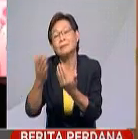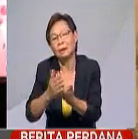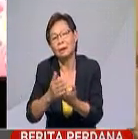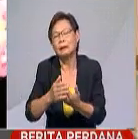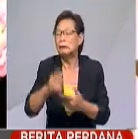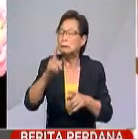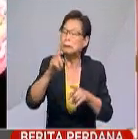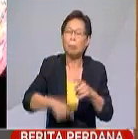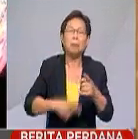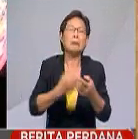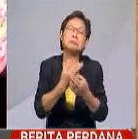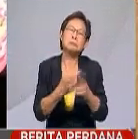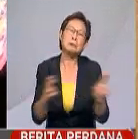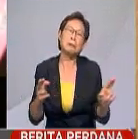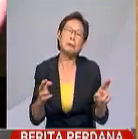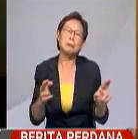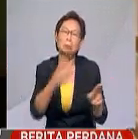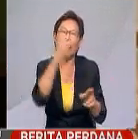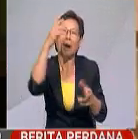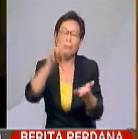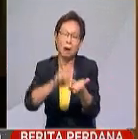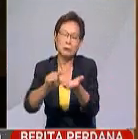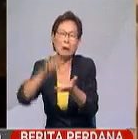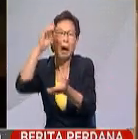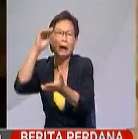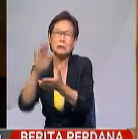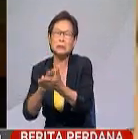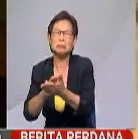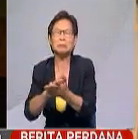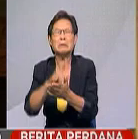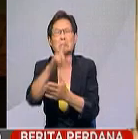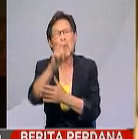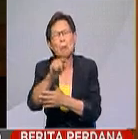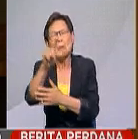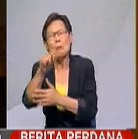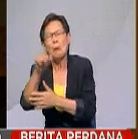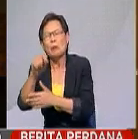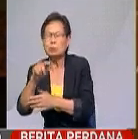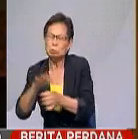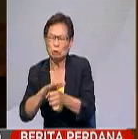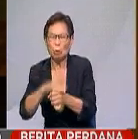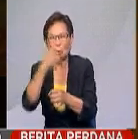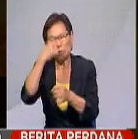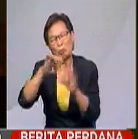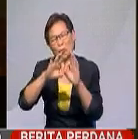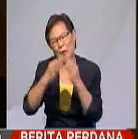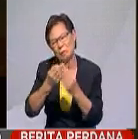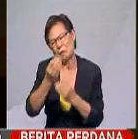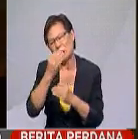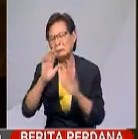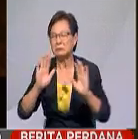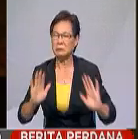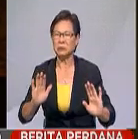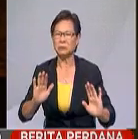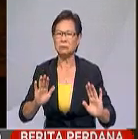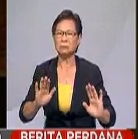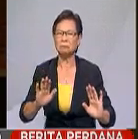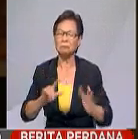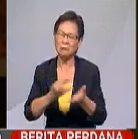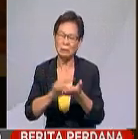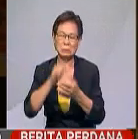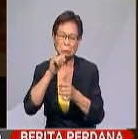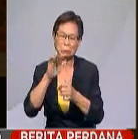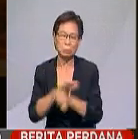tidak mampu disediakan memandangkan gaji suami yang tidak menentu dan sekadar cukup makan untuk menyara kehidupan sekeluarga.